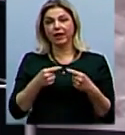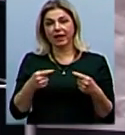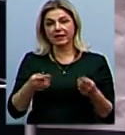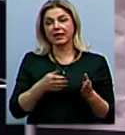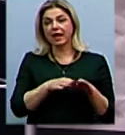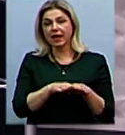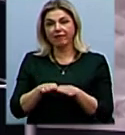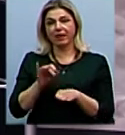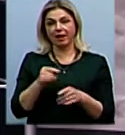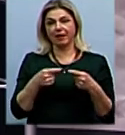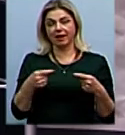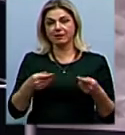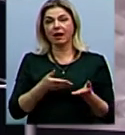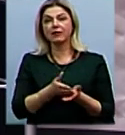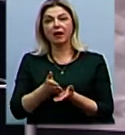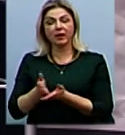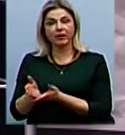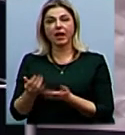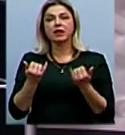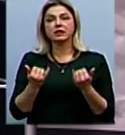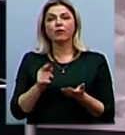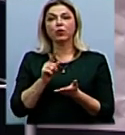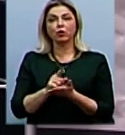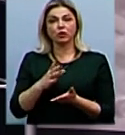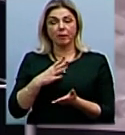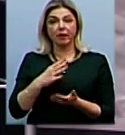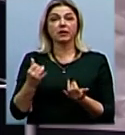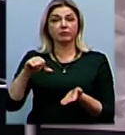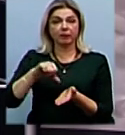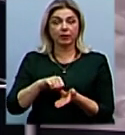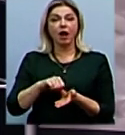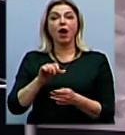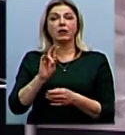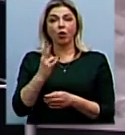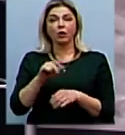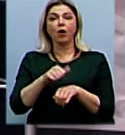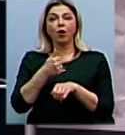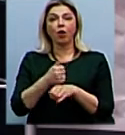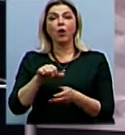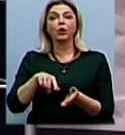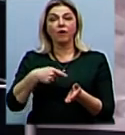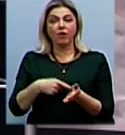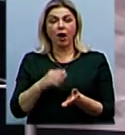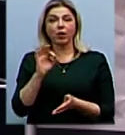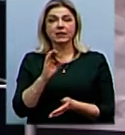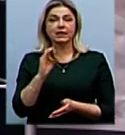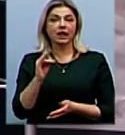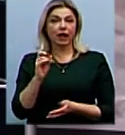напрямків. Сьогодні у цій студії мав звітувати миколаївський міський голова Олександр Сінкевич, але стався такий